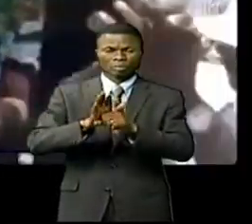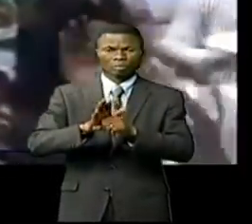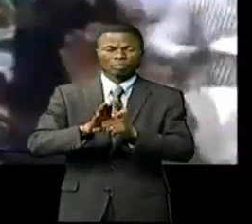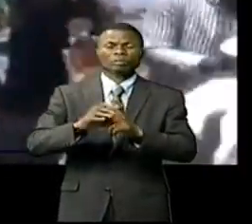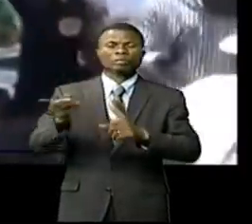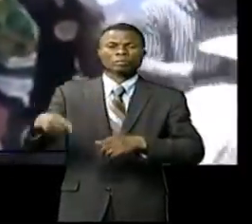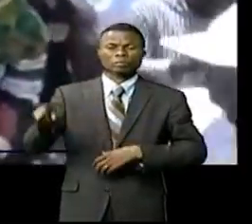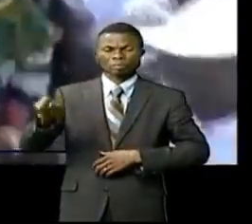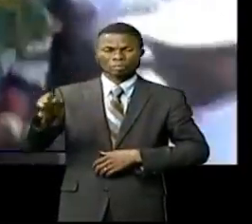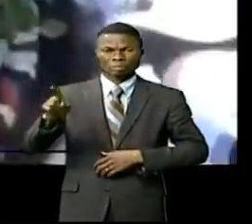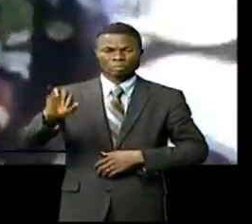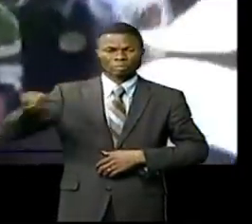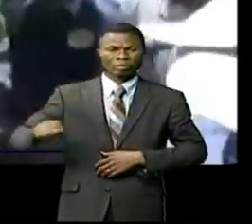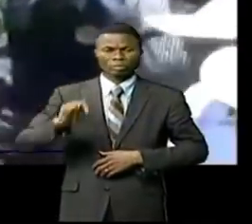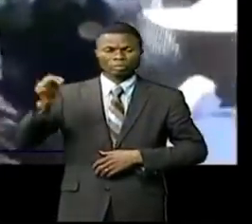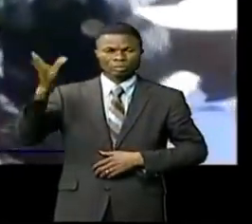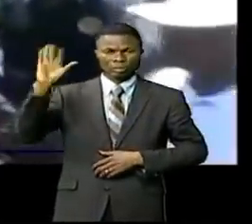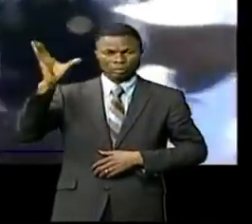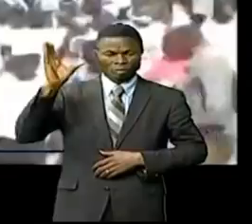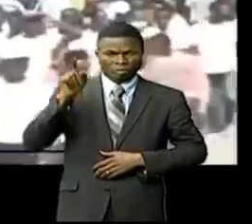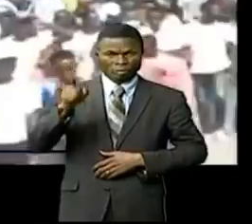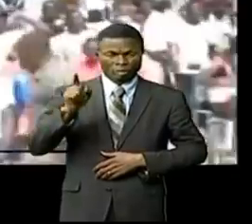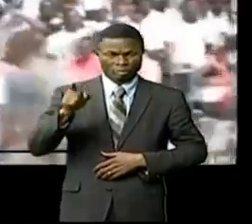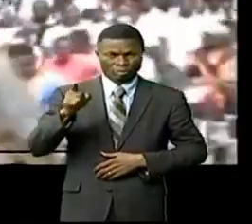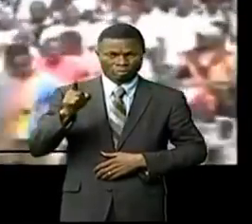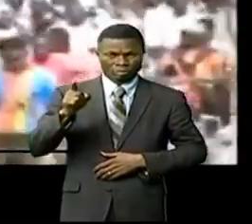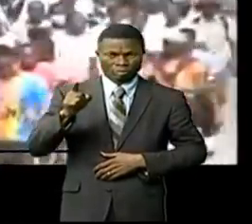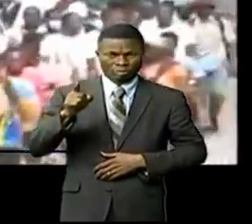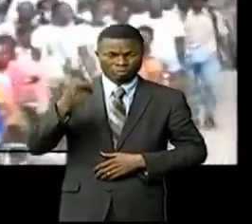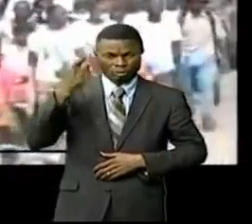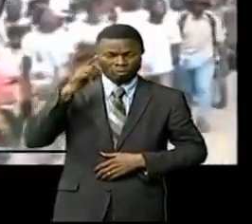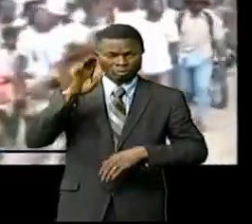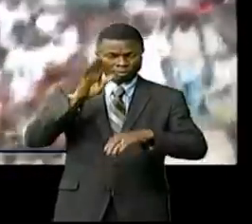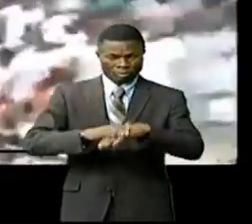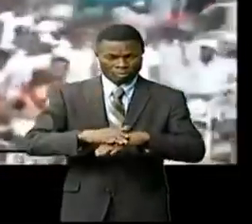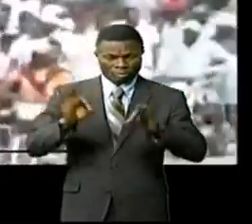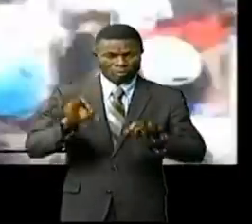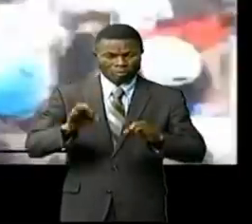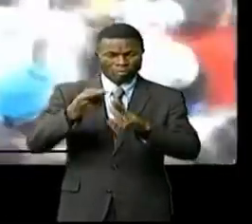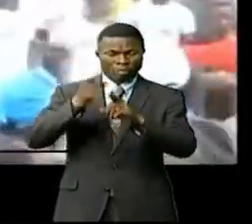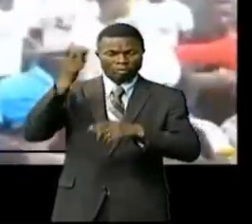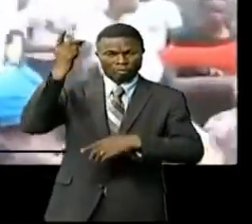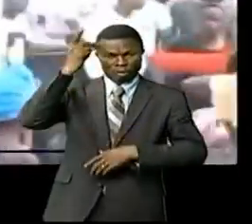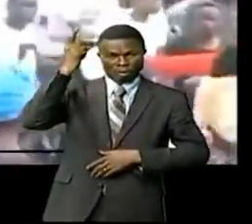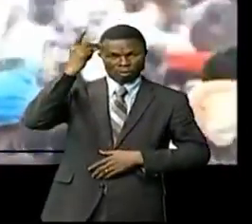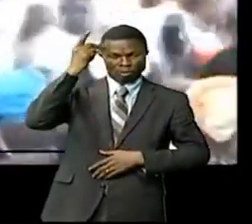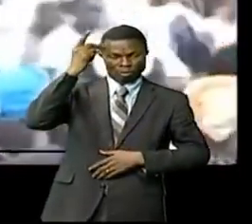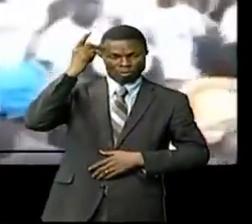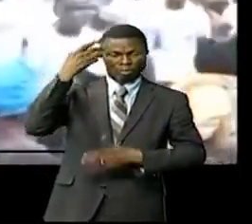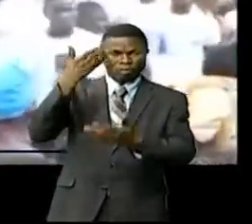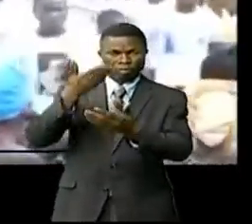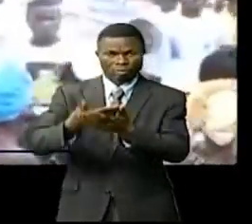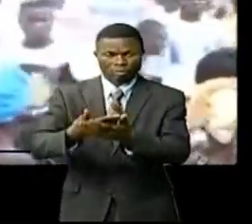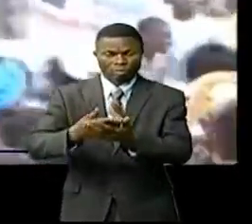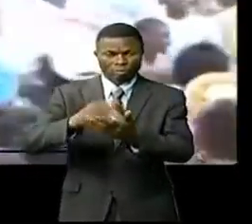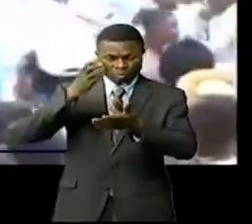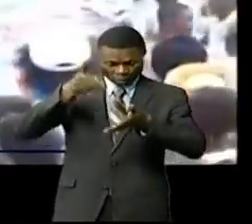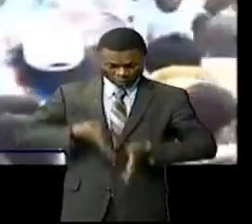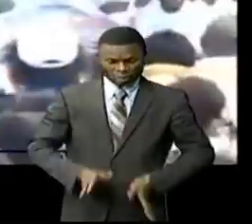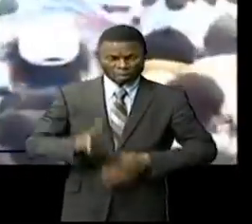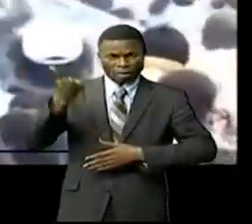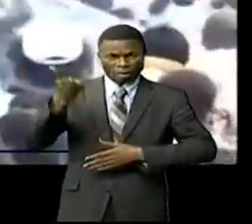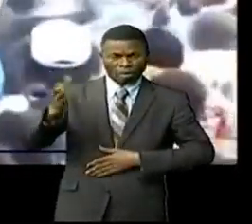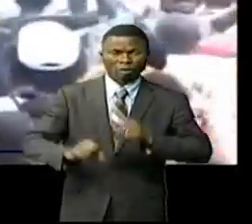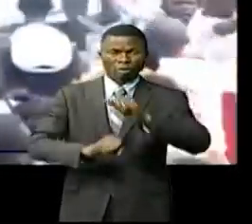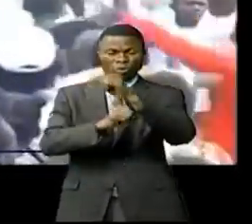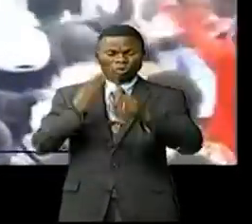Tchopo, Jean-Pierre Kasusu Lafayette Kilicho, foule les sols boyomés en provenance de Kinshasa. C'est une fils de la province qui soutient la